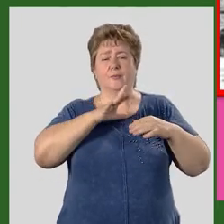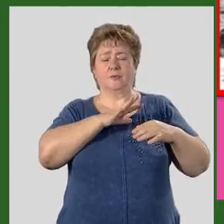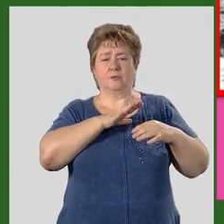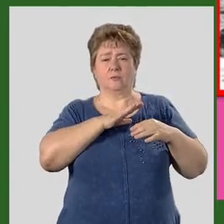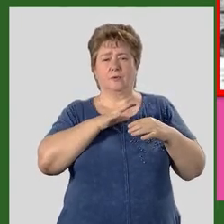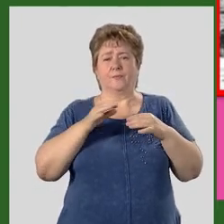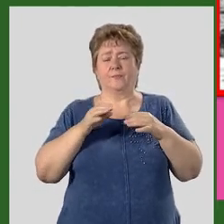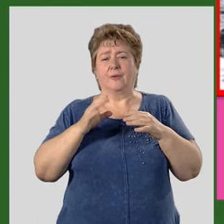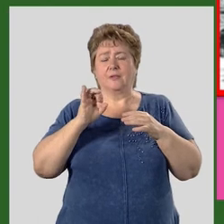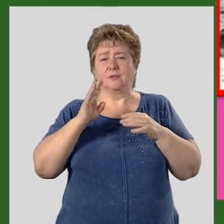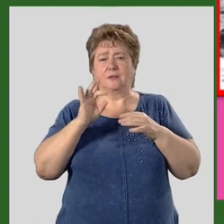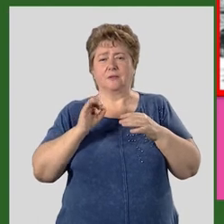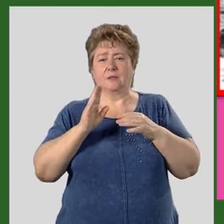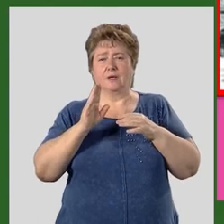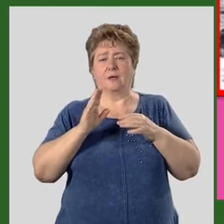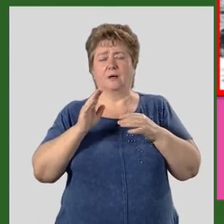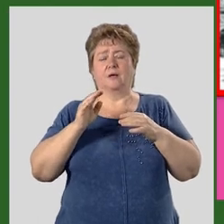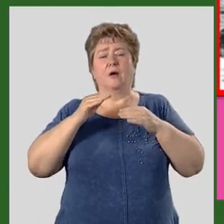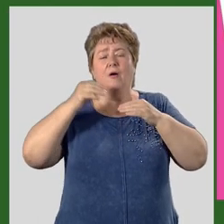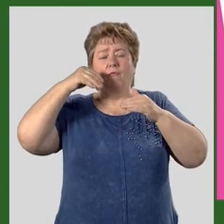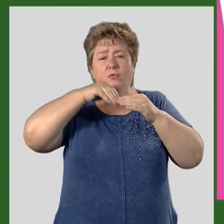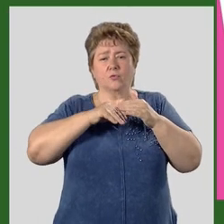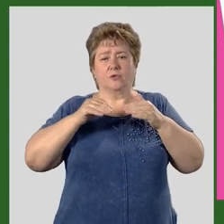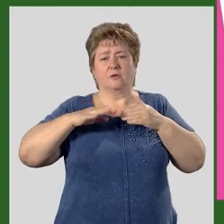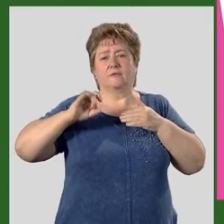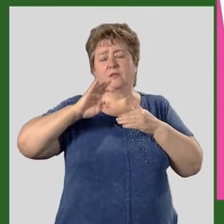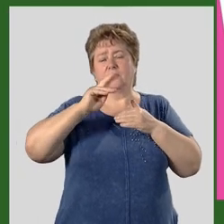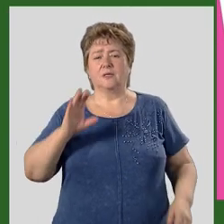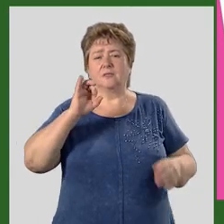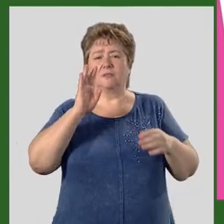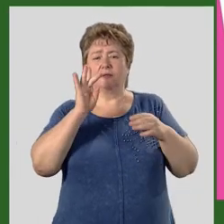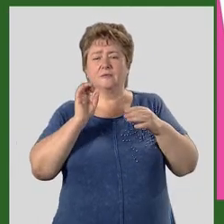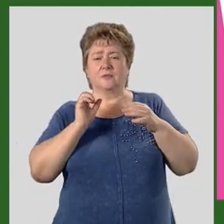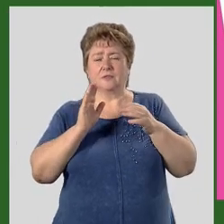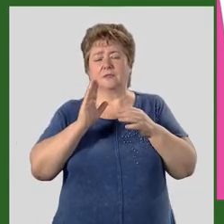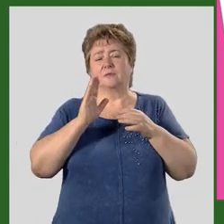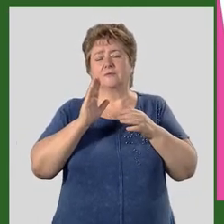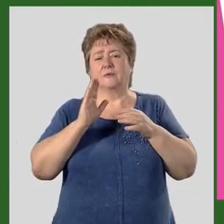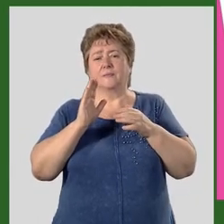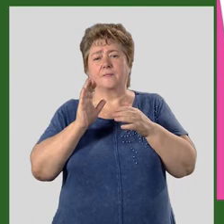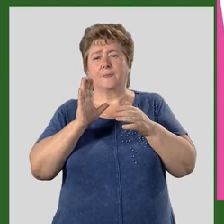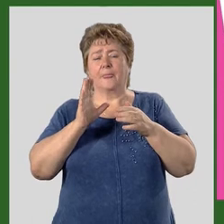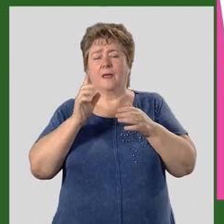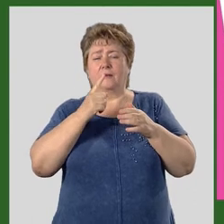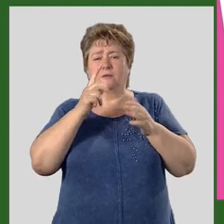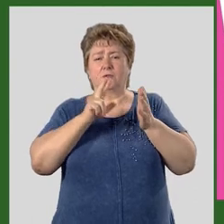Прииссык-Улье, сыртах внутреннего Тяньшаня. Северцев Николай Алексеевич